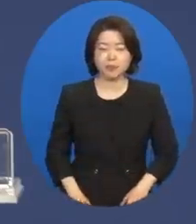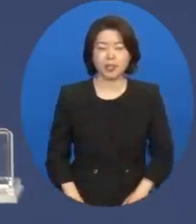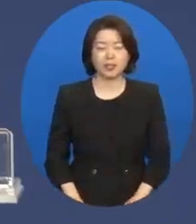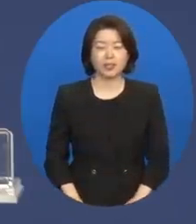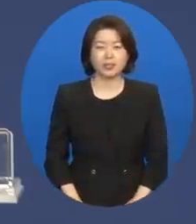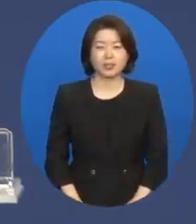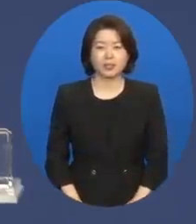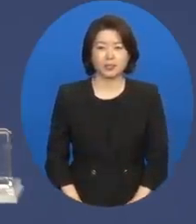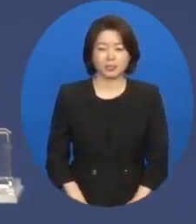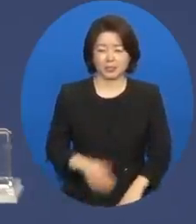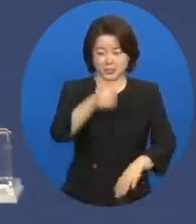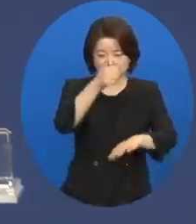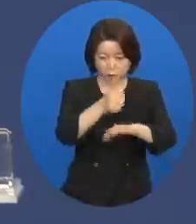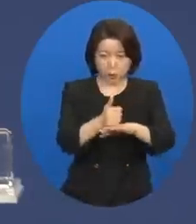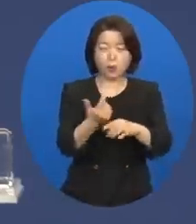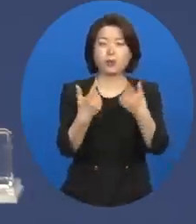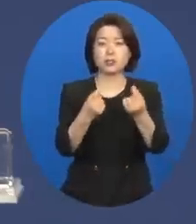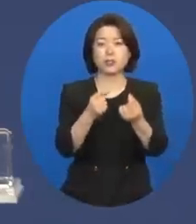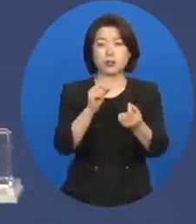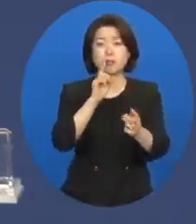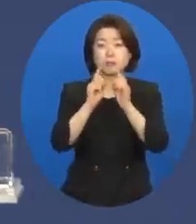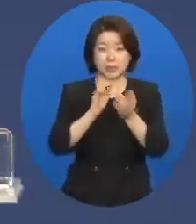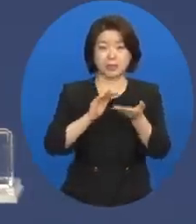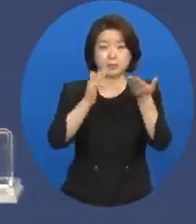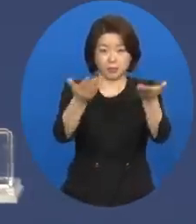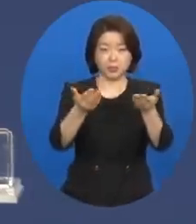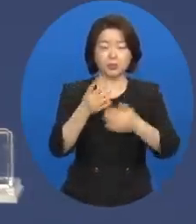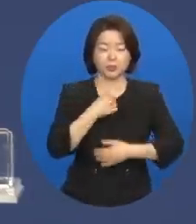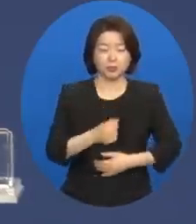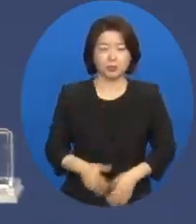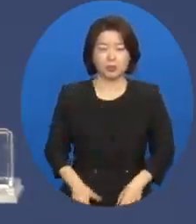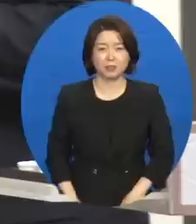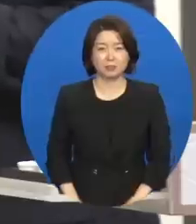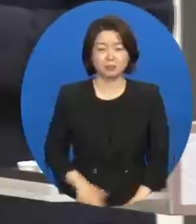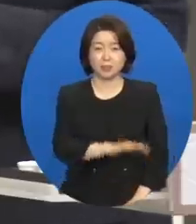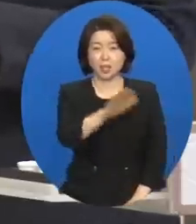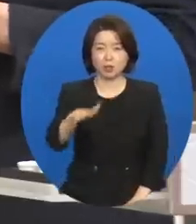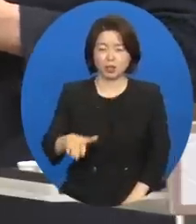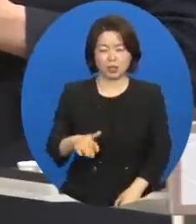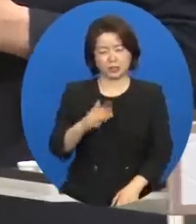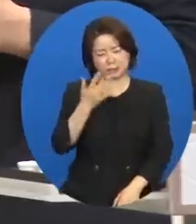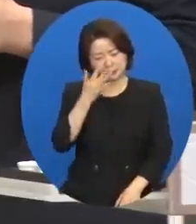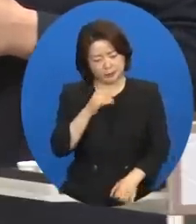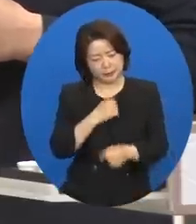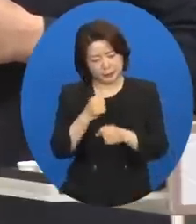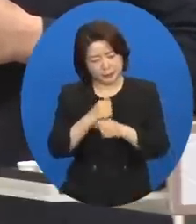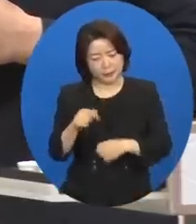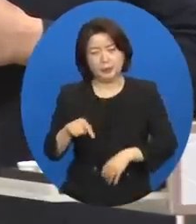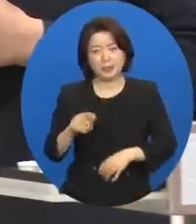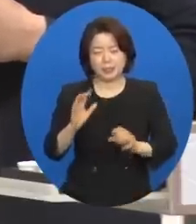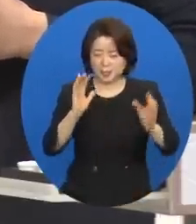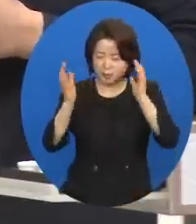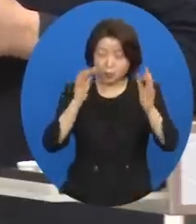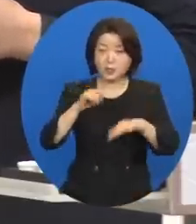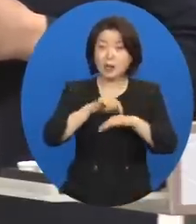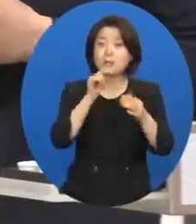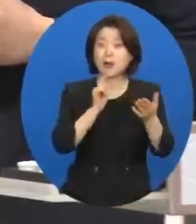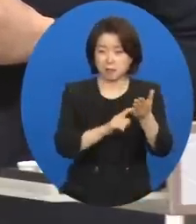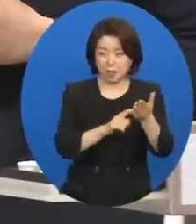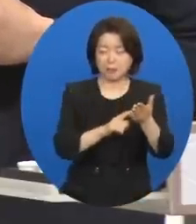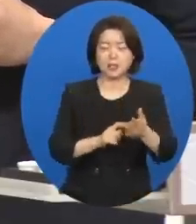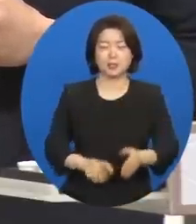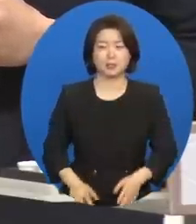외마디 같지만 결론 같이 말씀드린다면요. 우리의 이 난해하고 복잡한 마음이지만 사실은